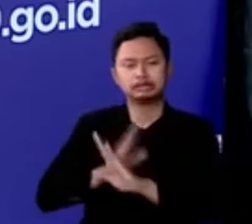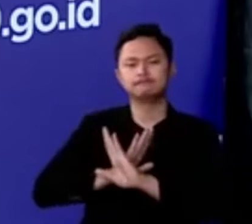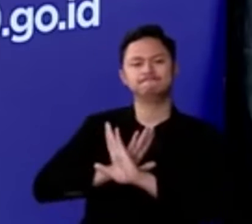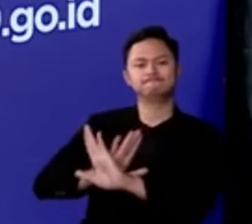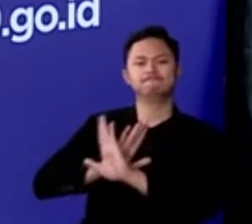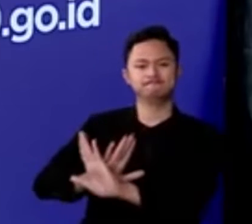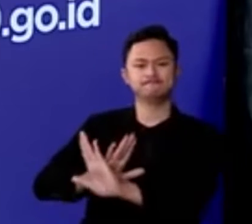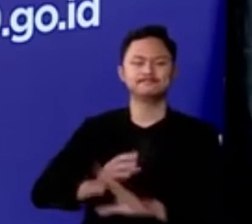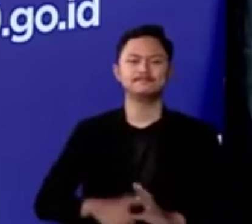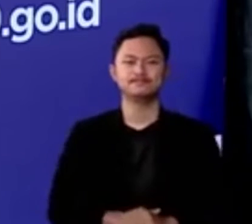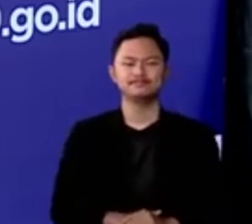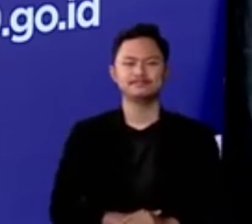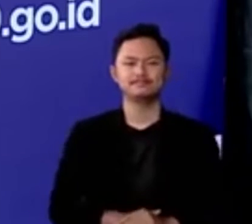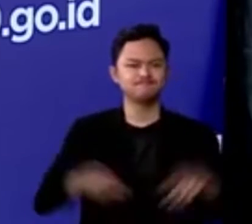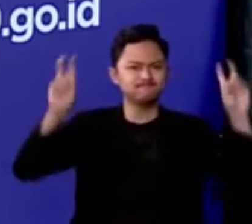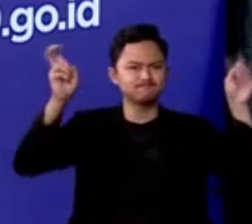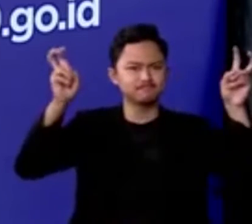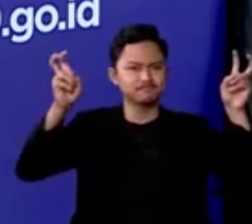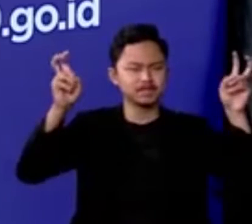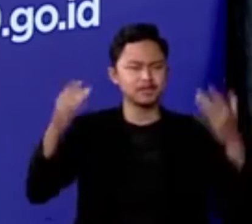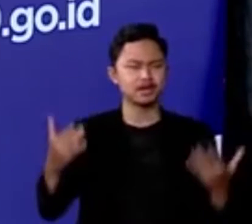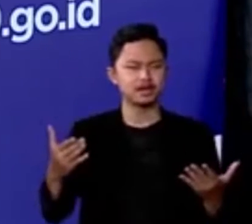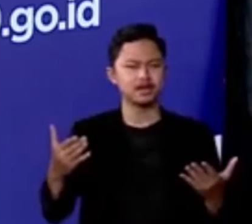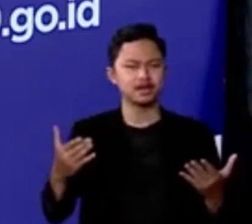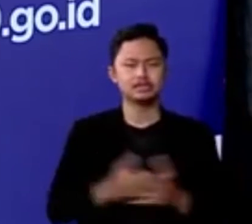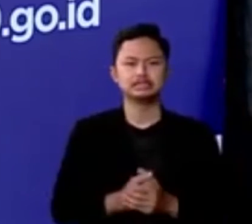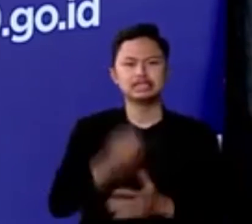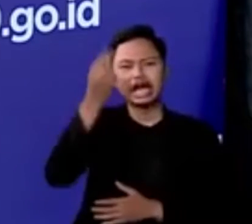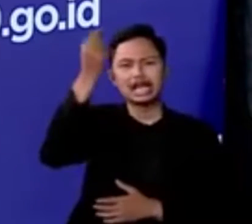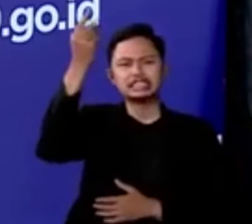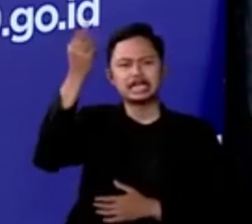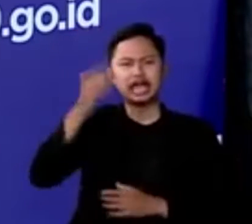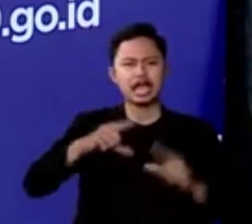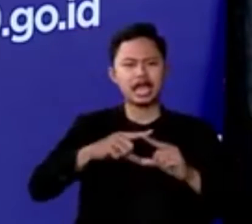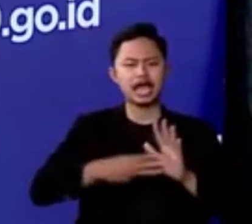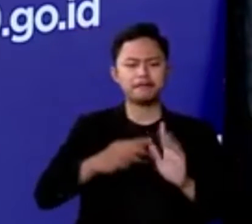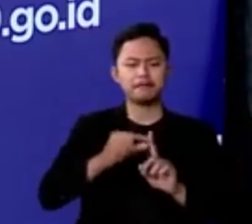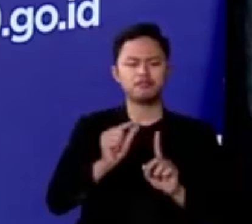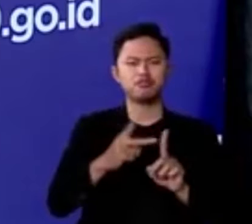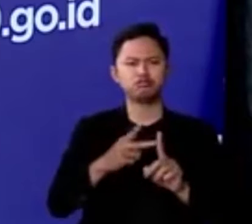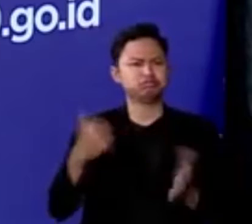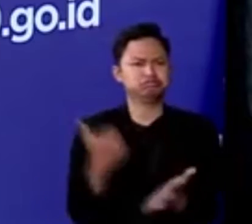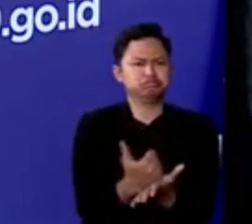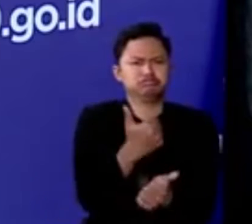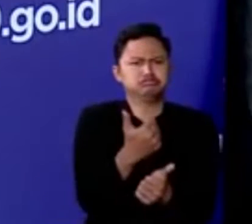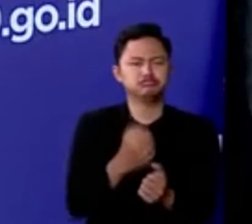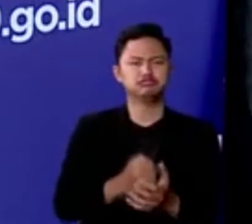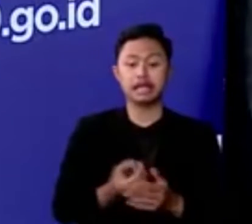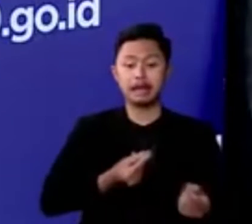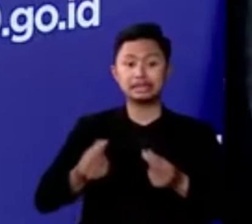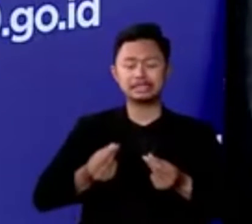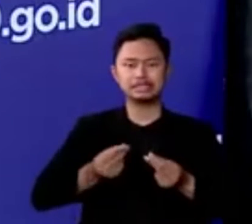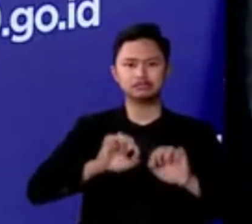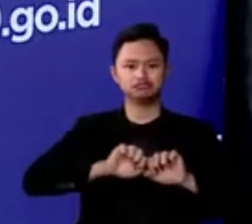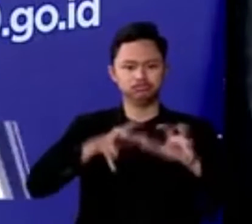kerumunan nah tema dialog kita pagi hari ini adalah strategi ampuh mendongkrak bisnis di masa pandemi yang